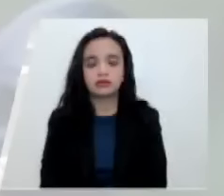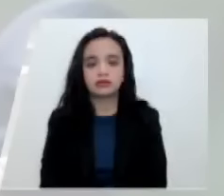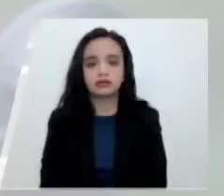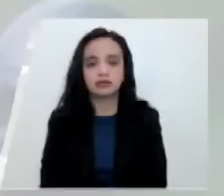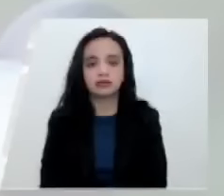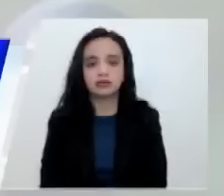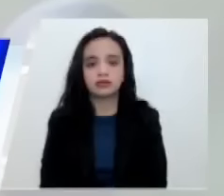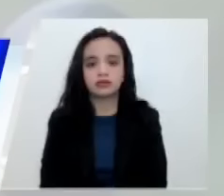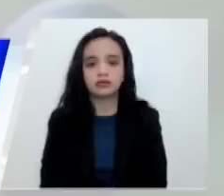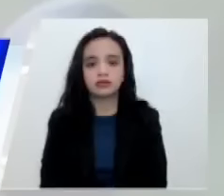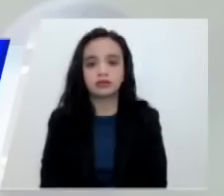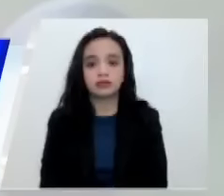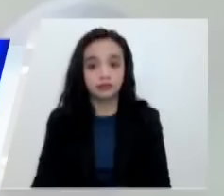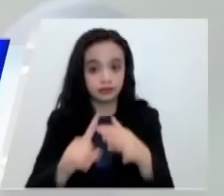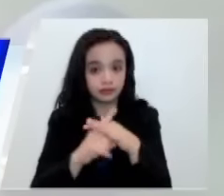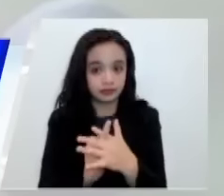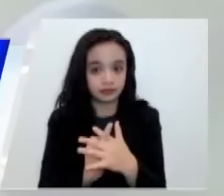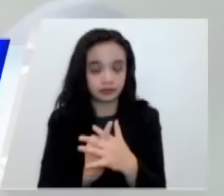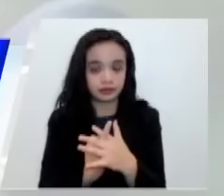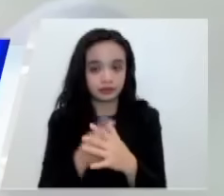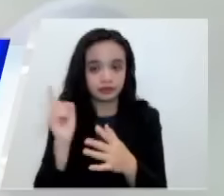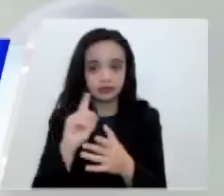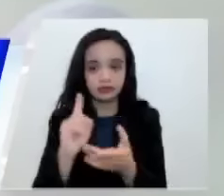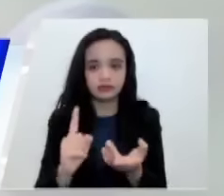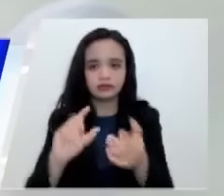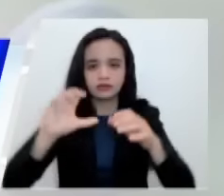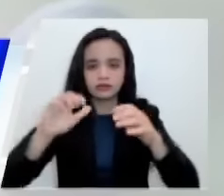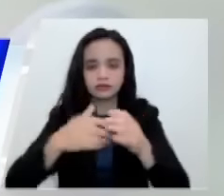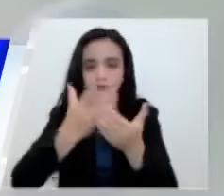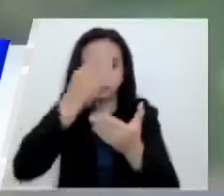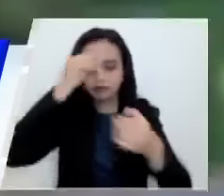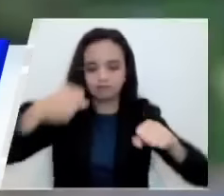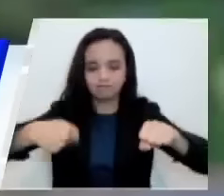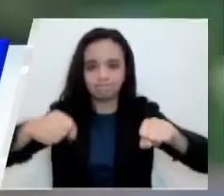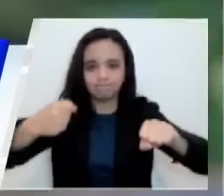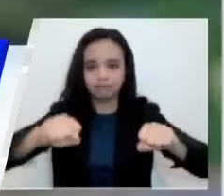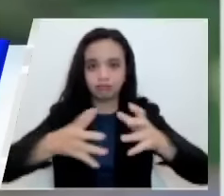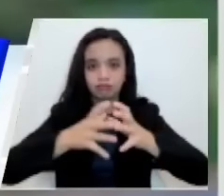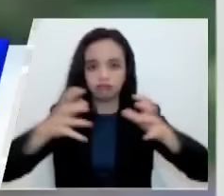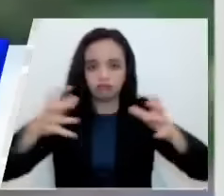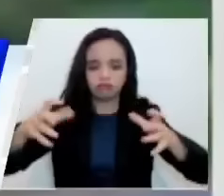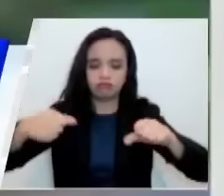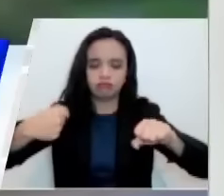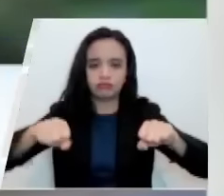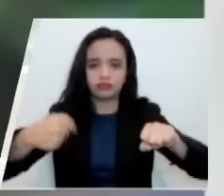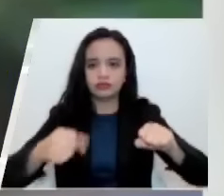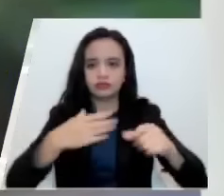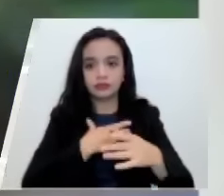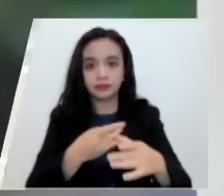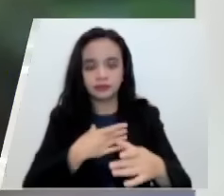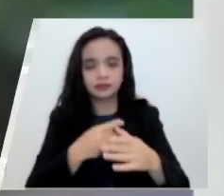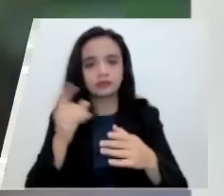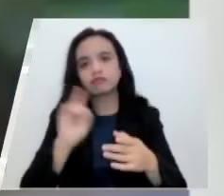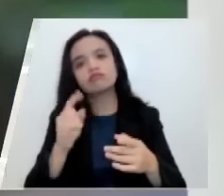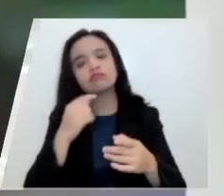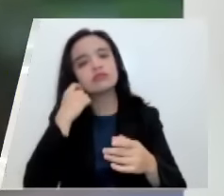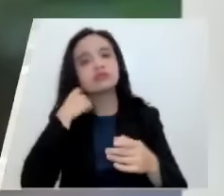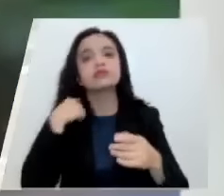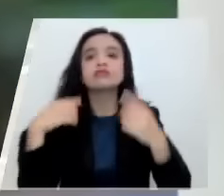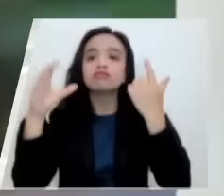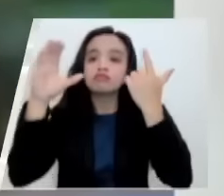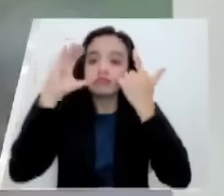Nagsisimula ng mag-aral sa pagsakay ng big bike si Ultimate Star Jeneline Mercado. Nahilig daw siya sa astig na pastime na ito after